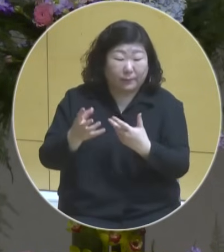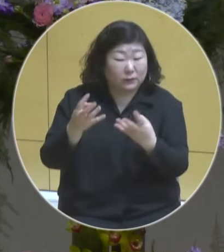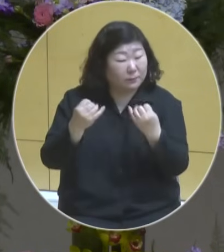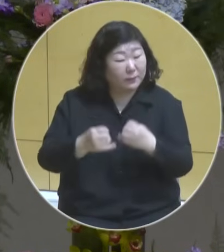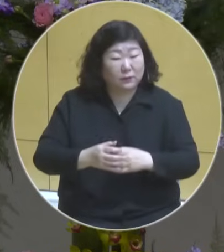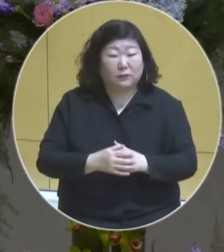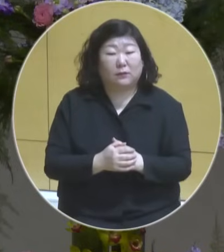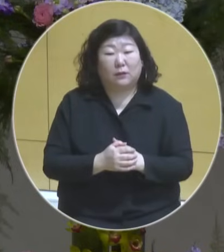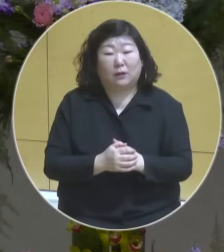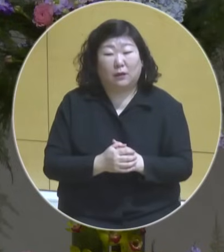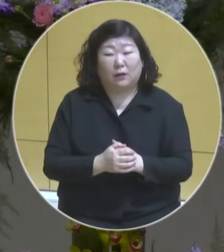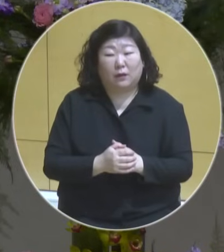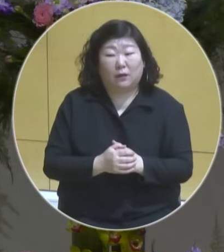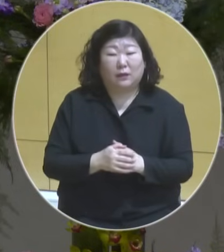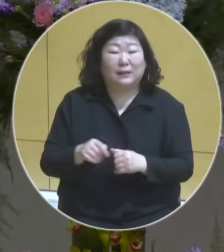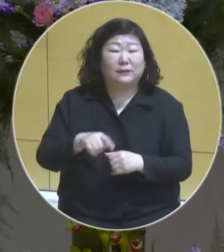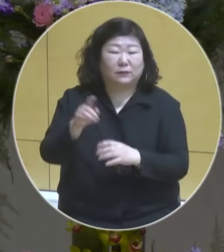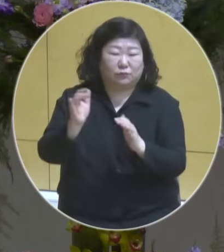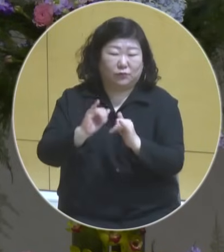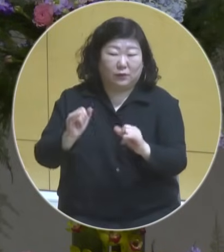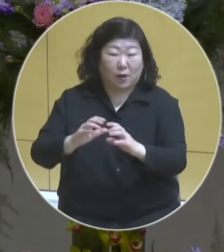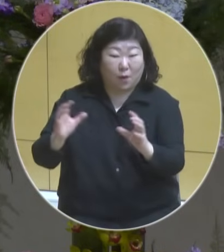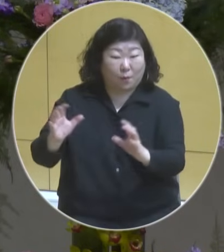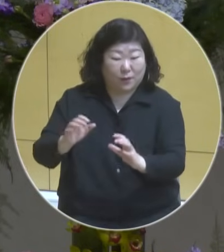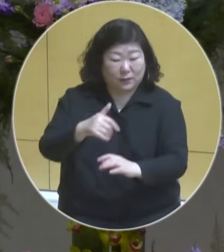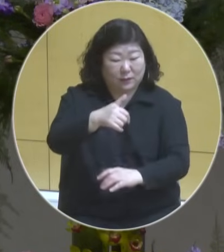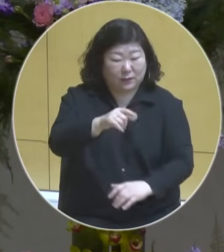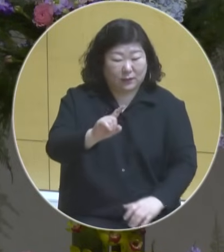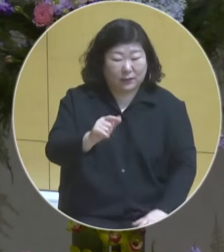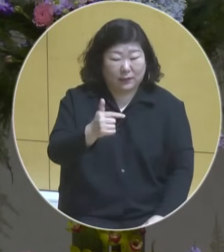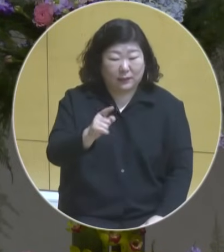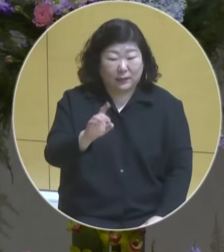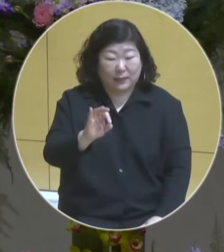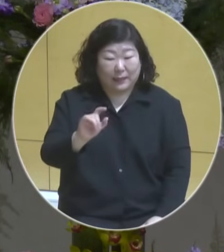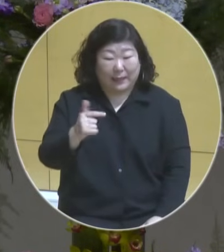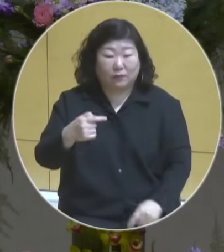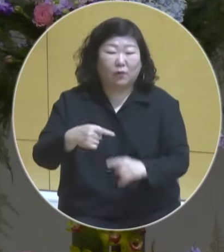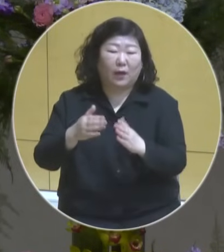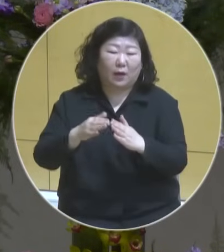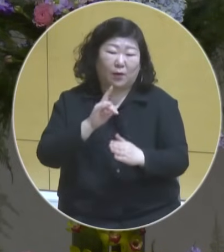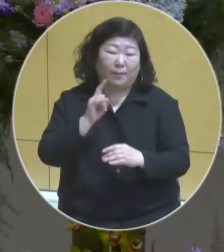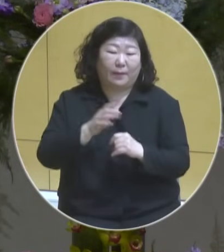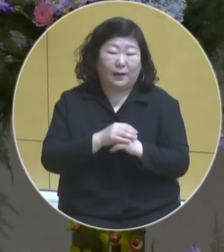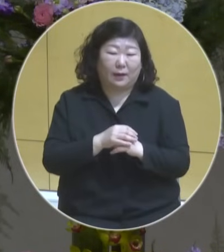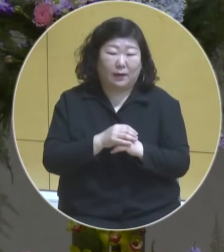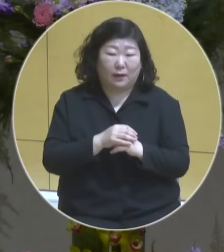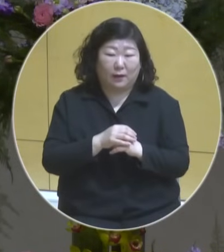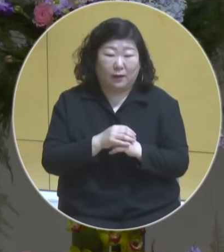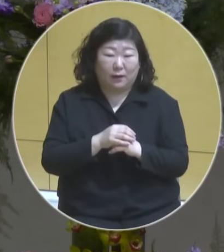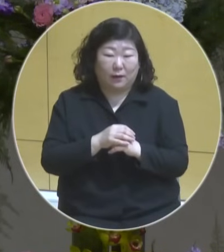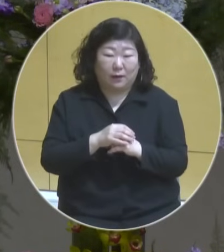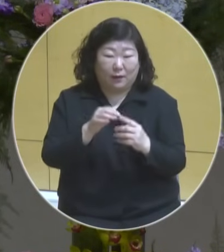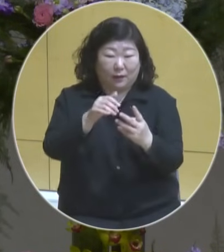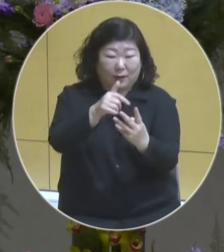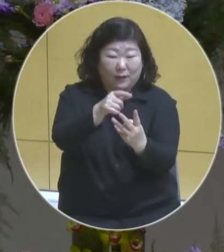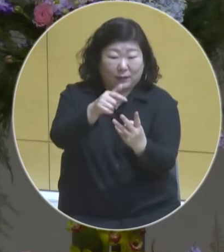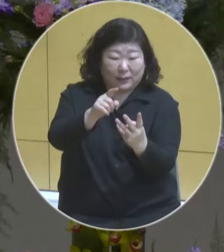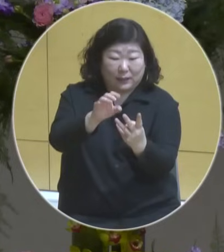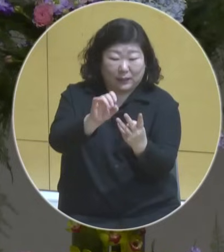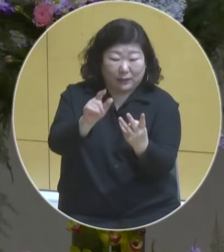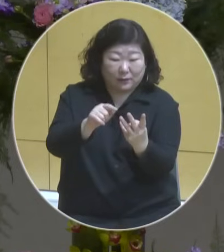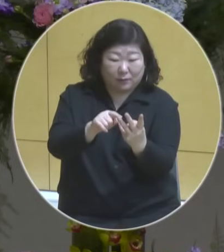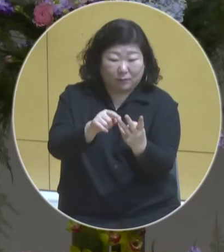이분들 가나안 교회라고 그렇게 얘기합니다 가나한 교인들 예 가나한 교회라는 것은 거꾸로 나면 안 나가 그런 교인입니다